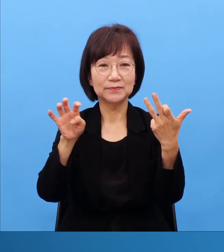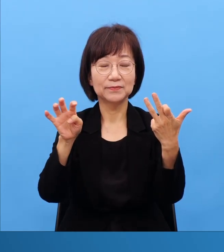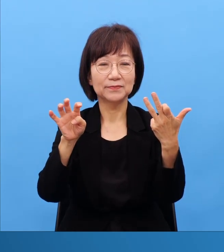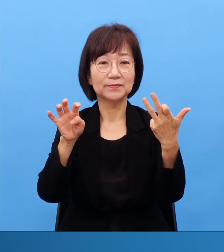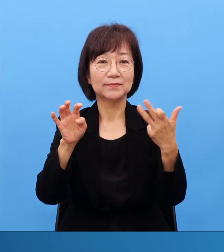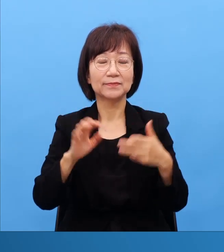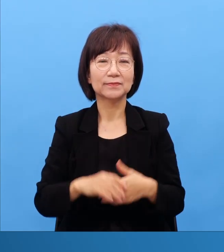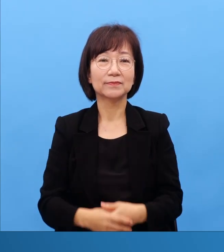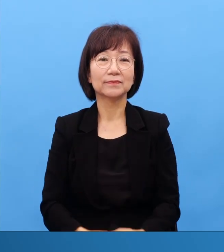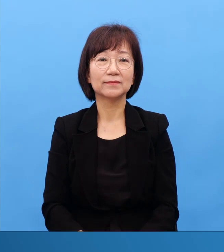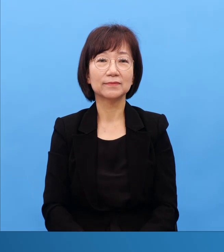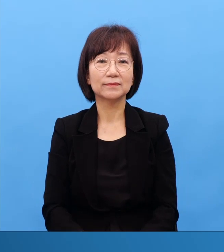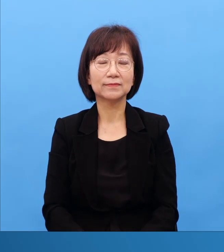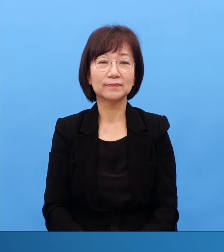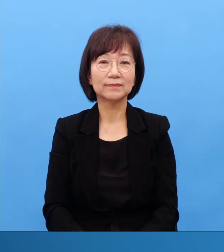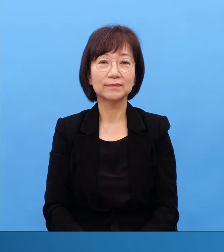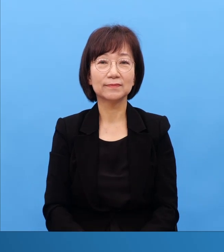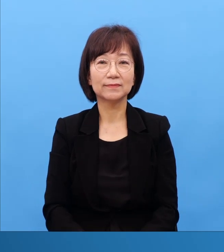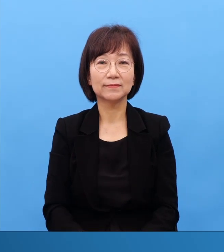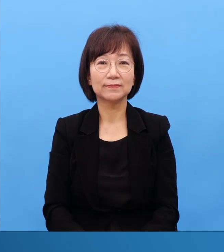verse 28 to 40.